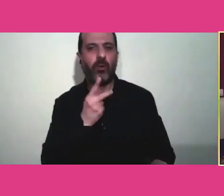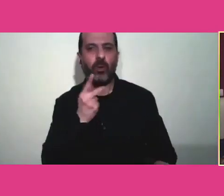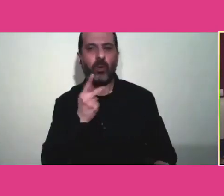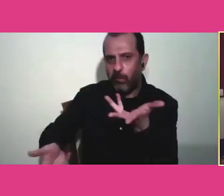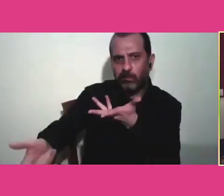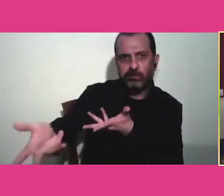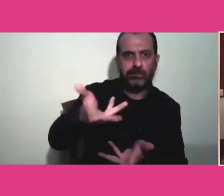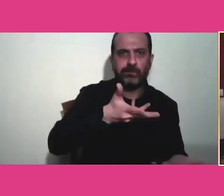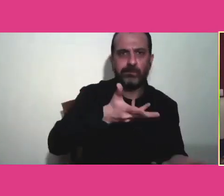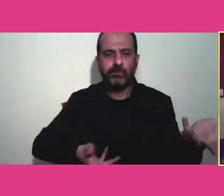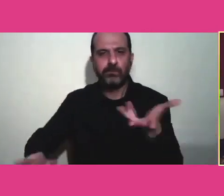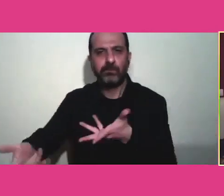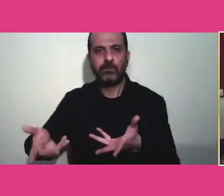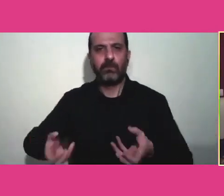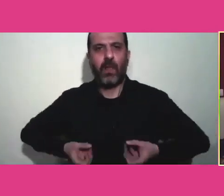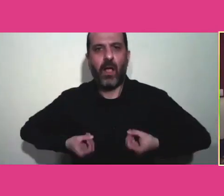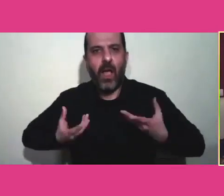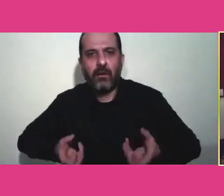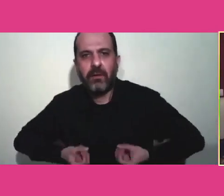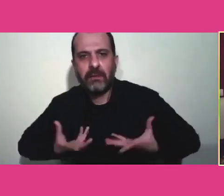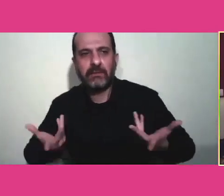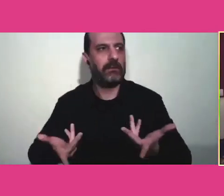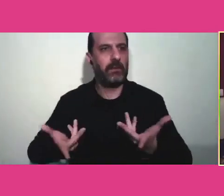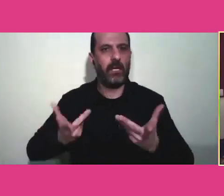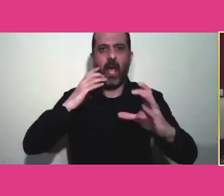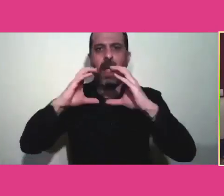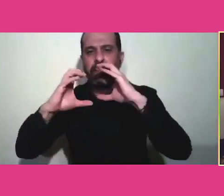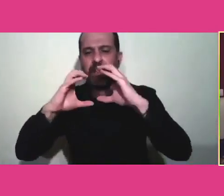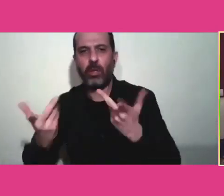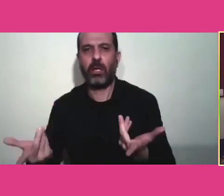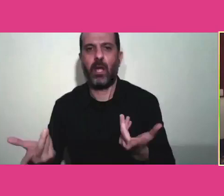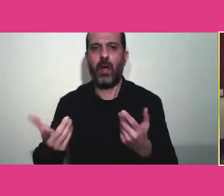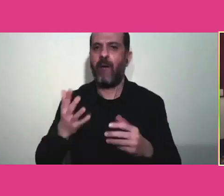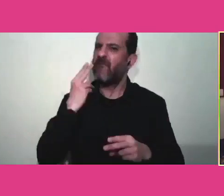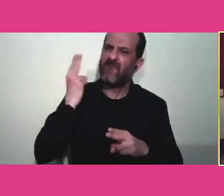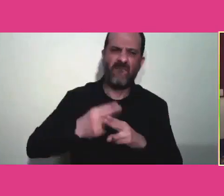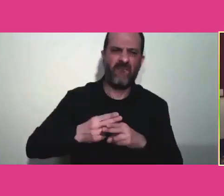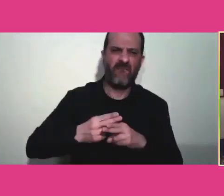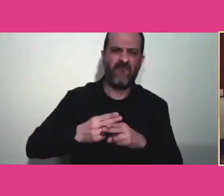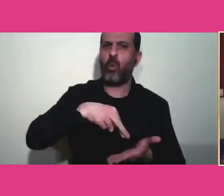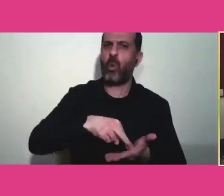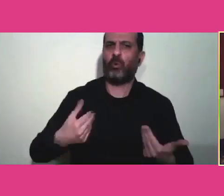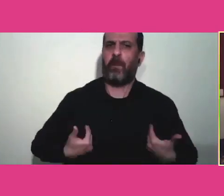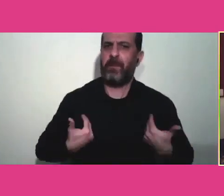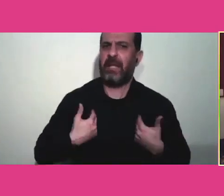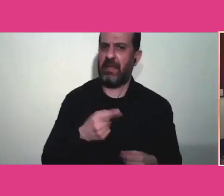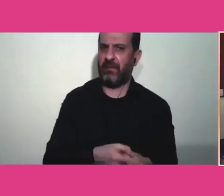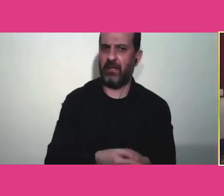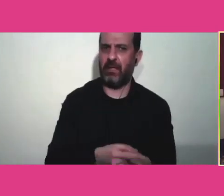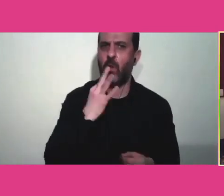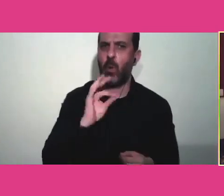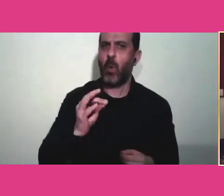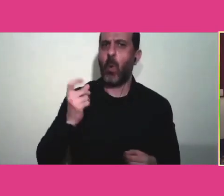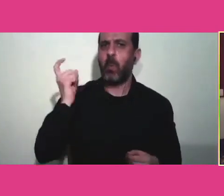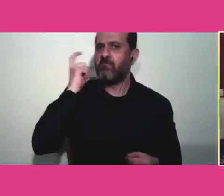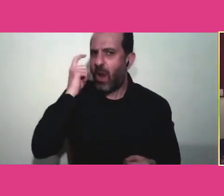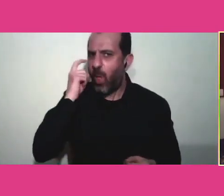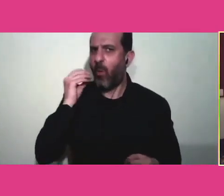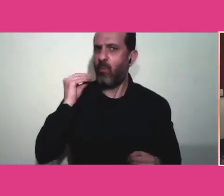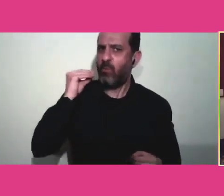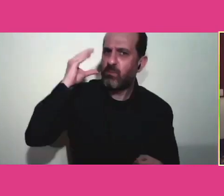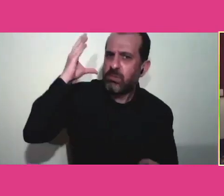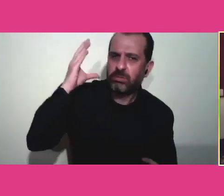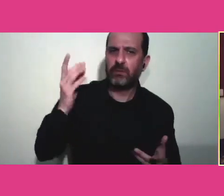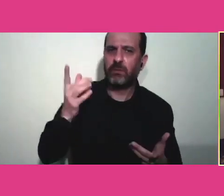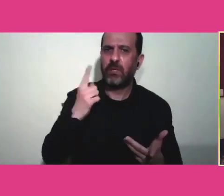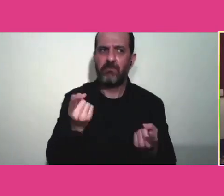επικοινωνία. Δηλαδή, ο ρόλος του παιχνιδιού είναι ουσιώδης, επίσης τόσο στην νοητική ανάπτυξη, καθώς προσφέρει πλούσια